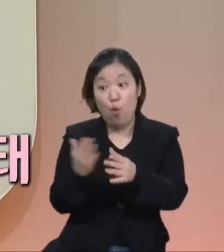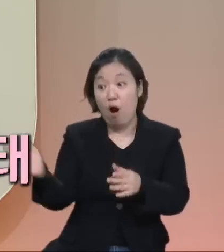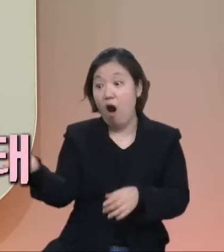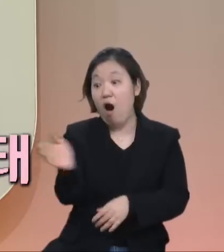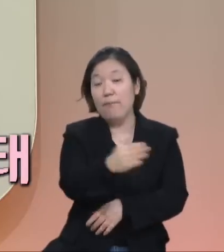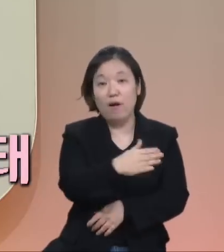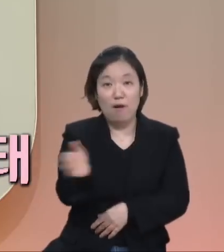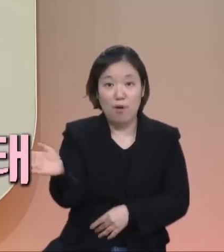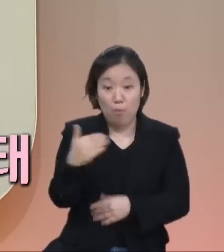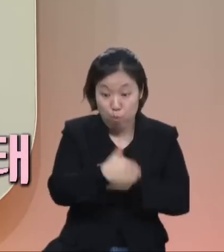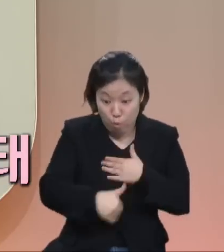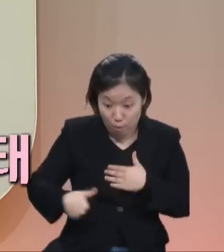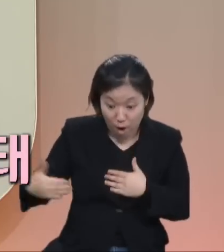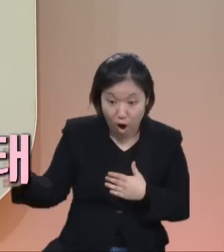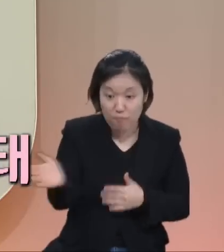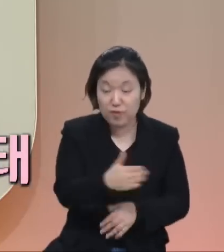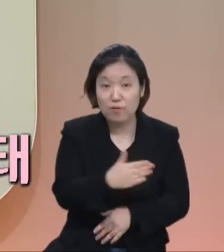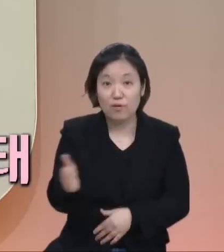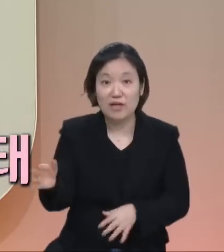종양이 사라진 거예요